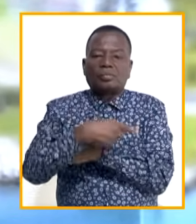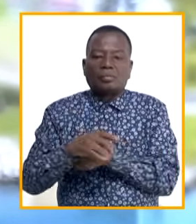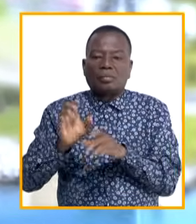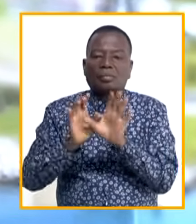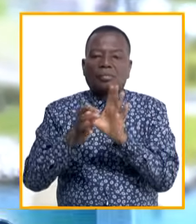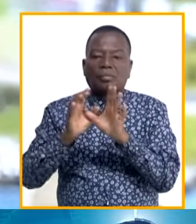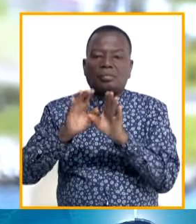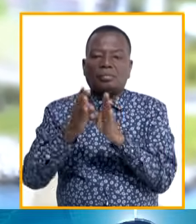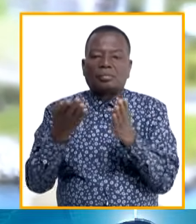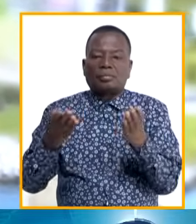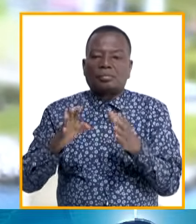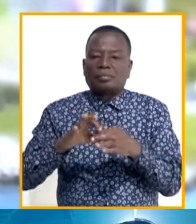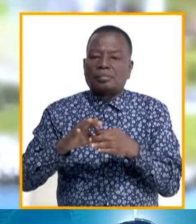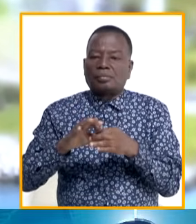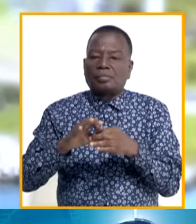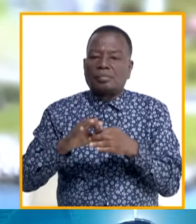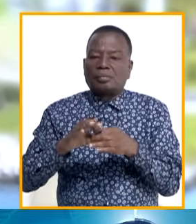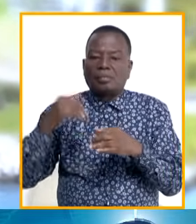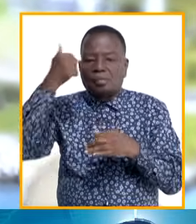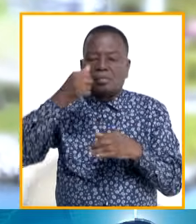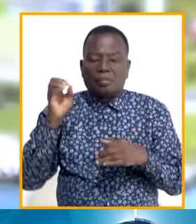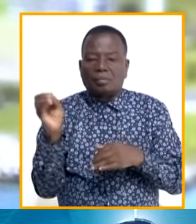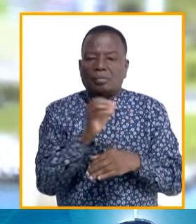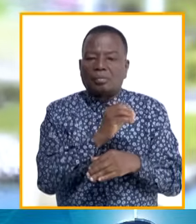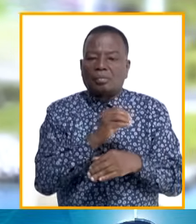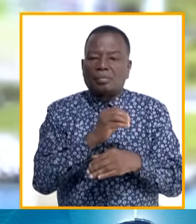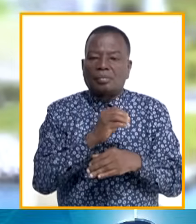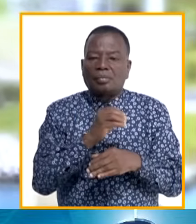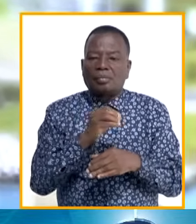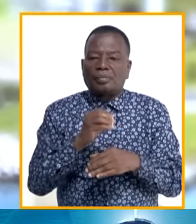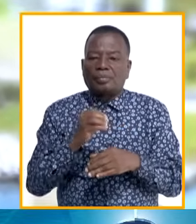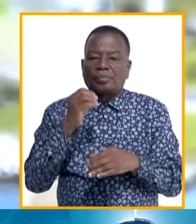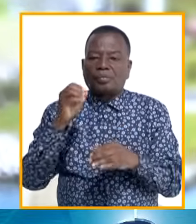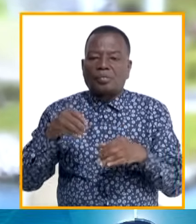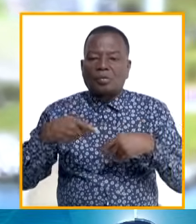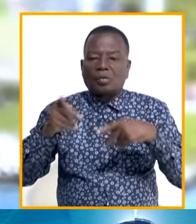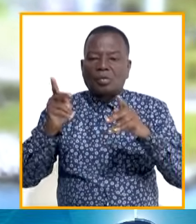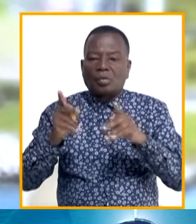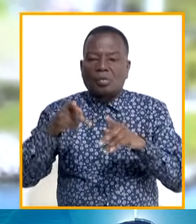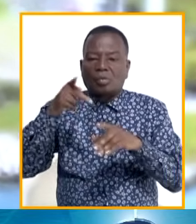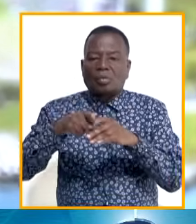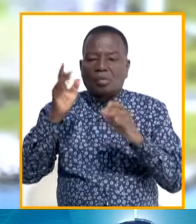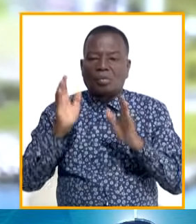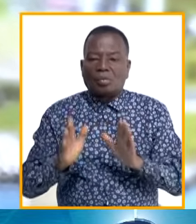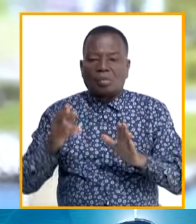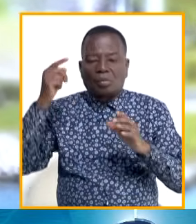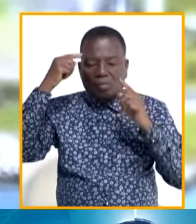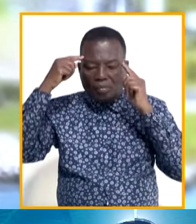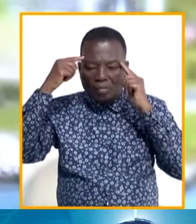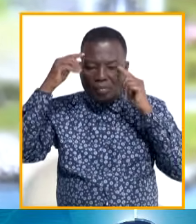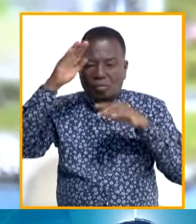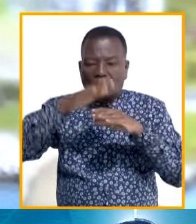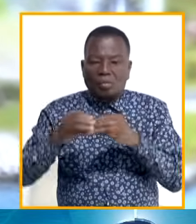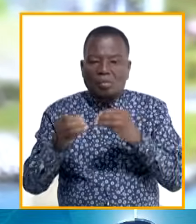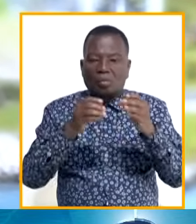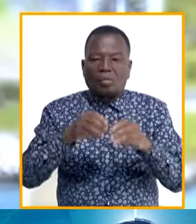Centre régional de sécurité maritime de l'Afrique de l'Ouest, le CRESMAO. Les assises ont permis aux participants de plancher sur la mise en œuvre